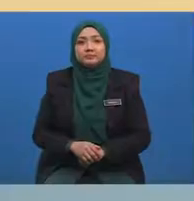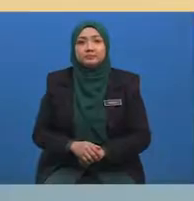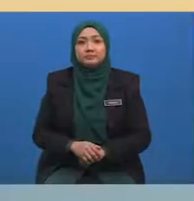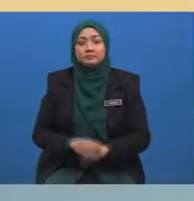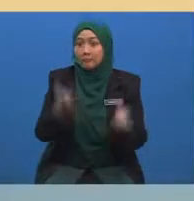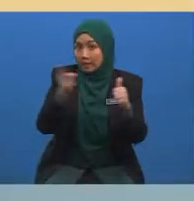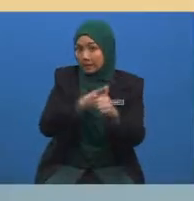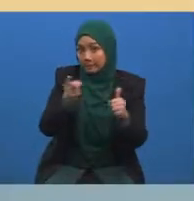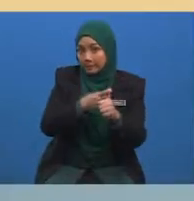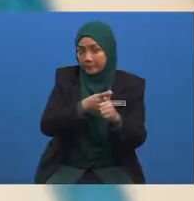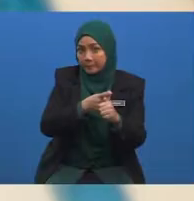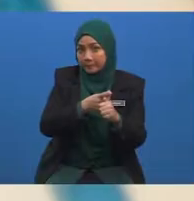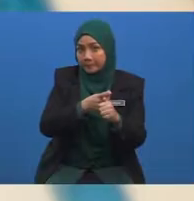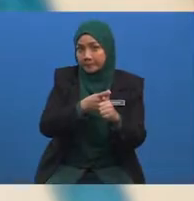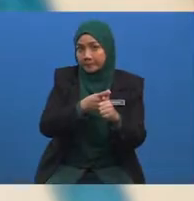pertama,